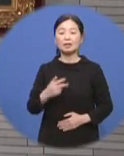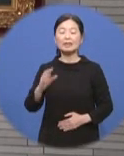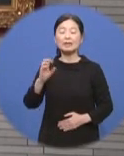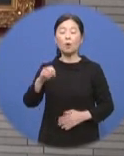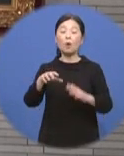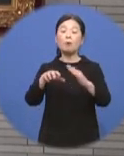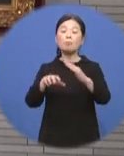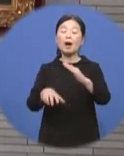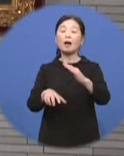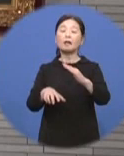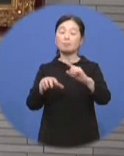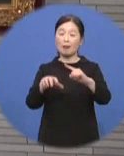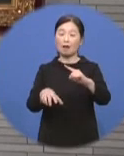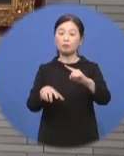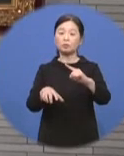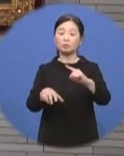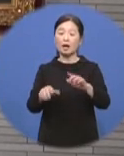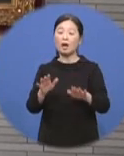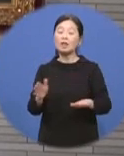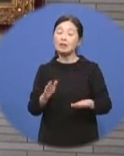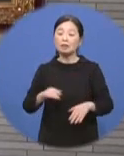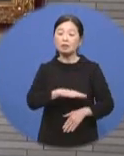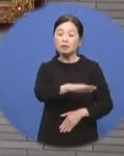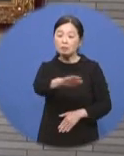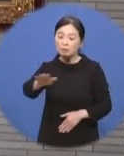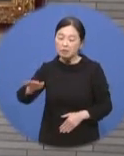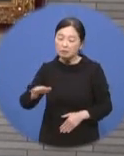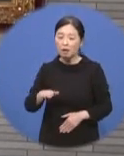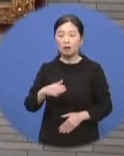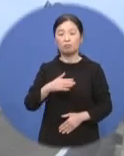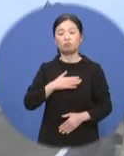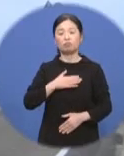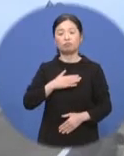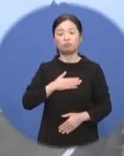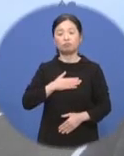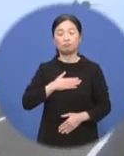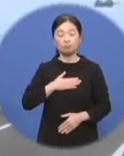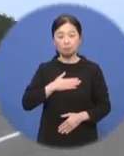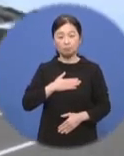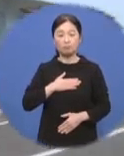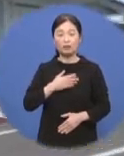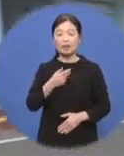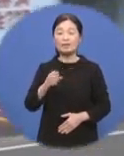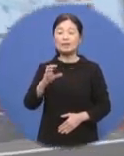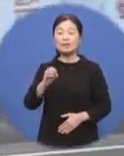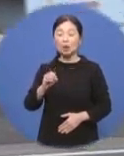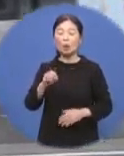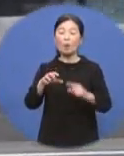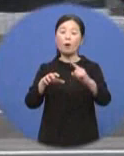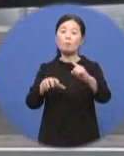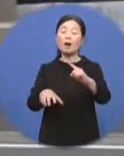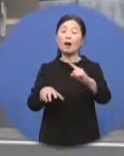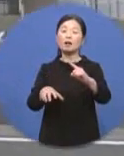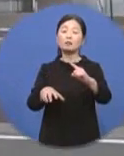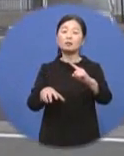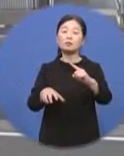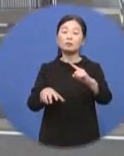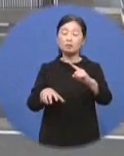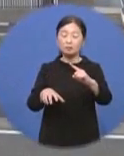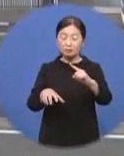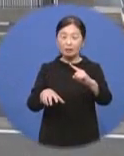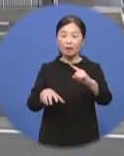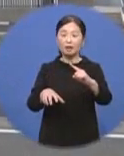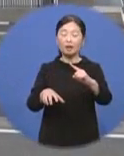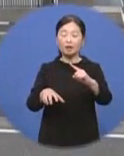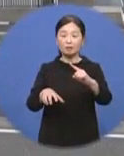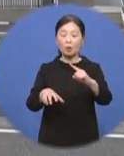当に認知度の向上が結構進んできたなという感じがしまして、ジオパークの可能性というのがまあすごいなというのが実感している